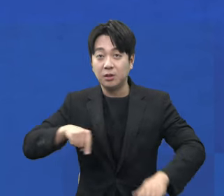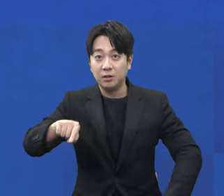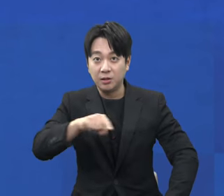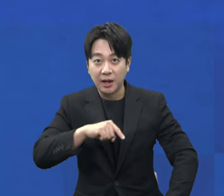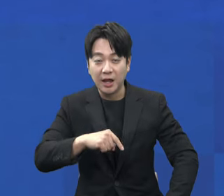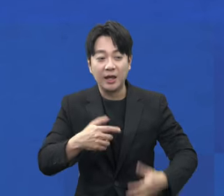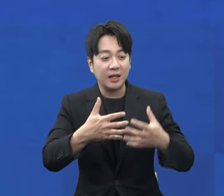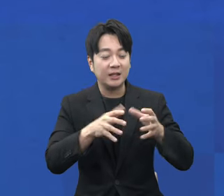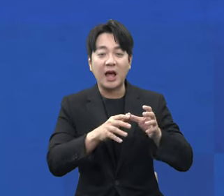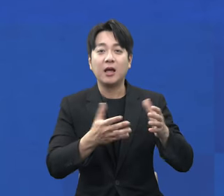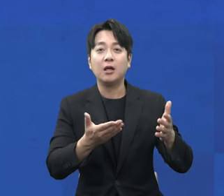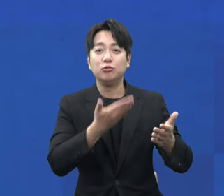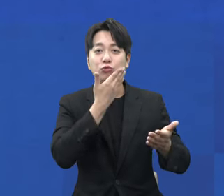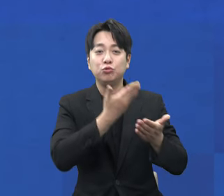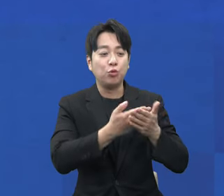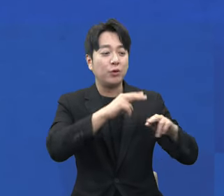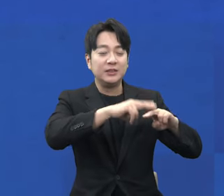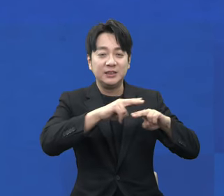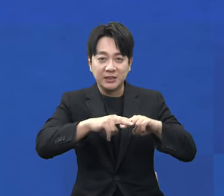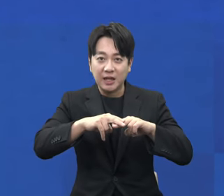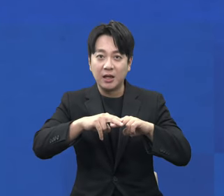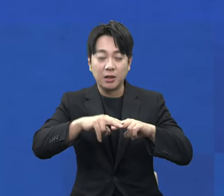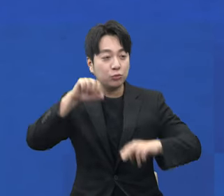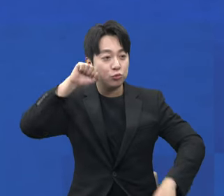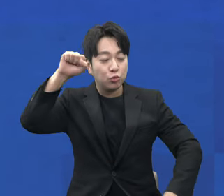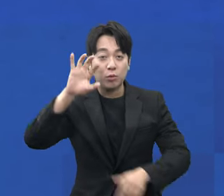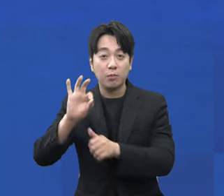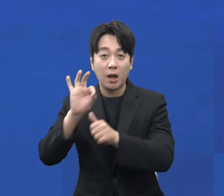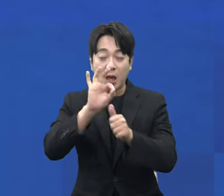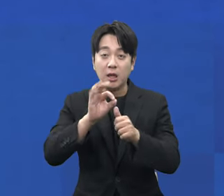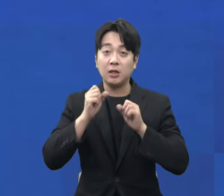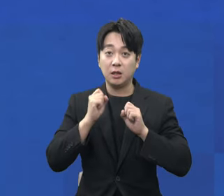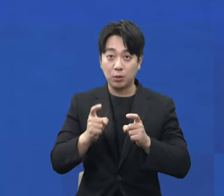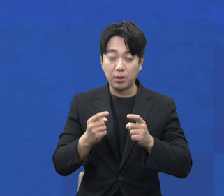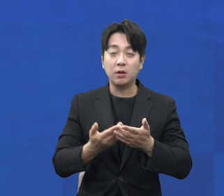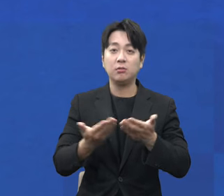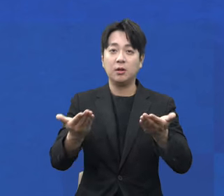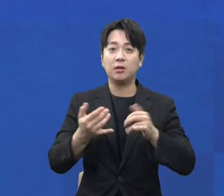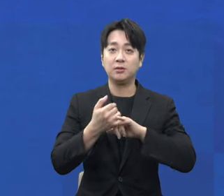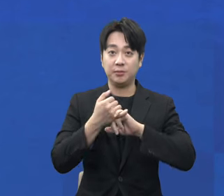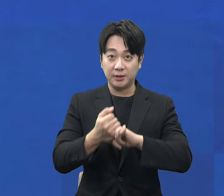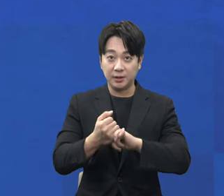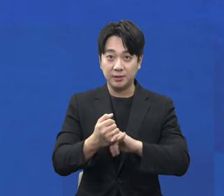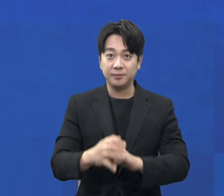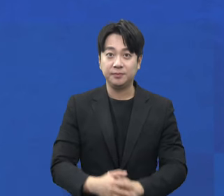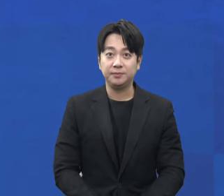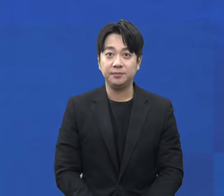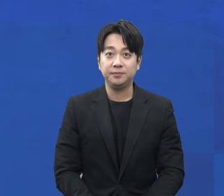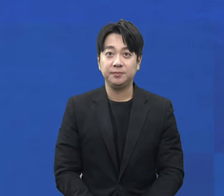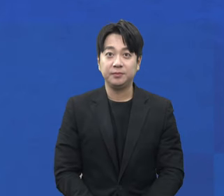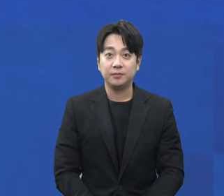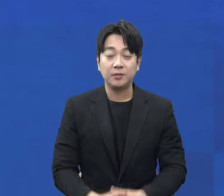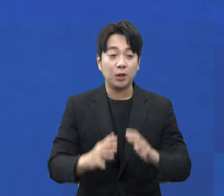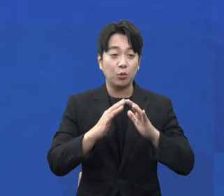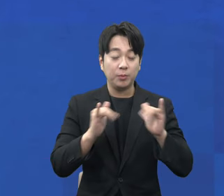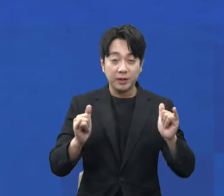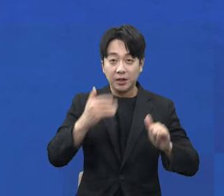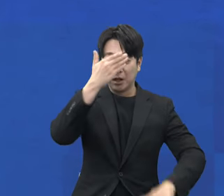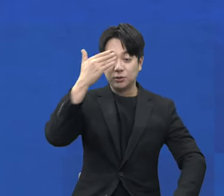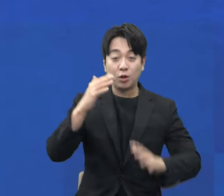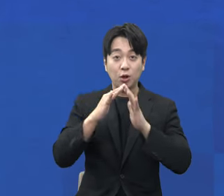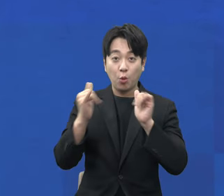기회를 제공하겠습니다. 청년 정치인들이 국민들에게 직접 접할 수 있는 기회를